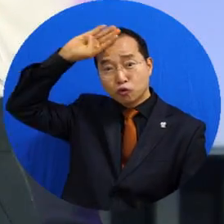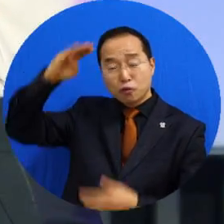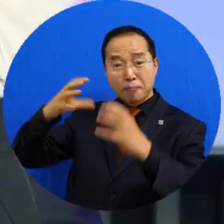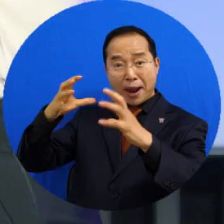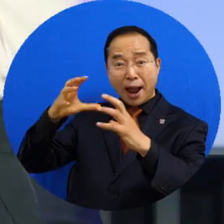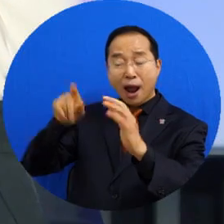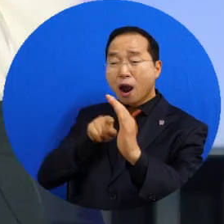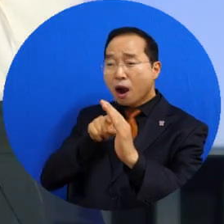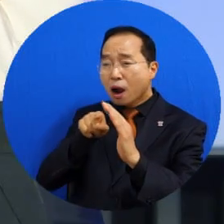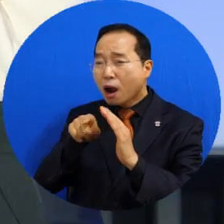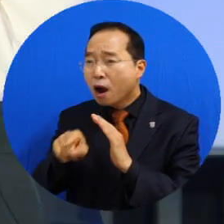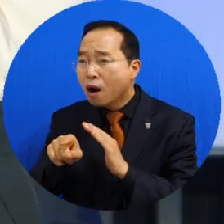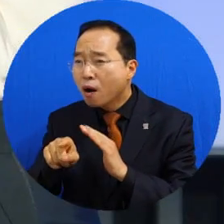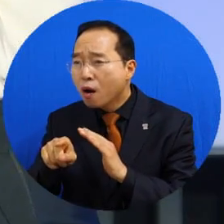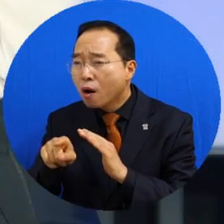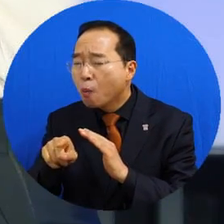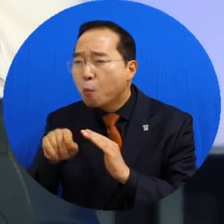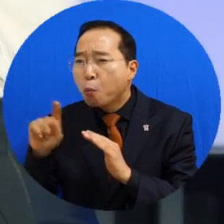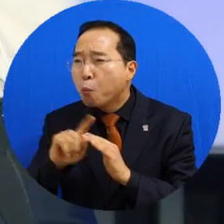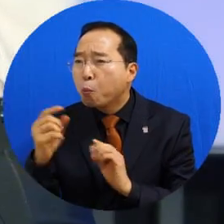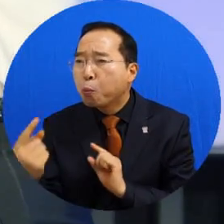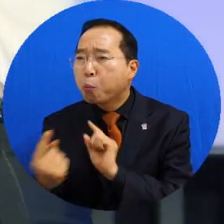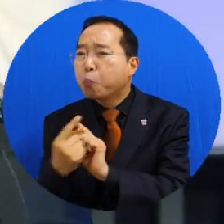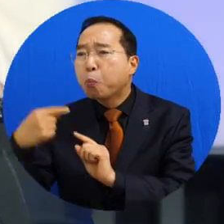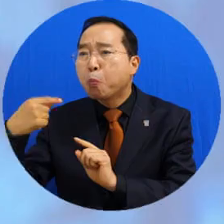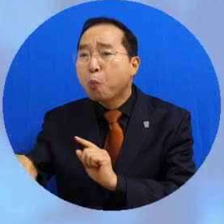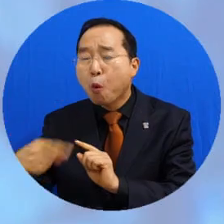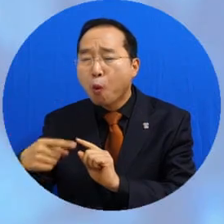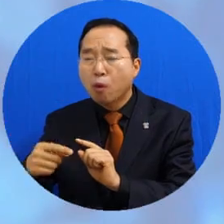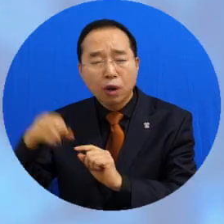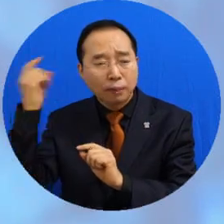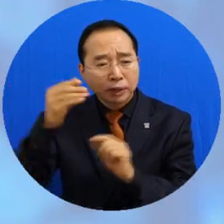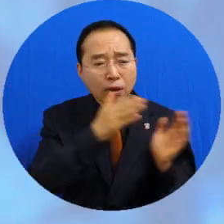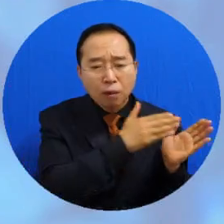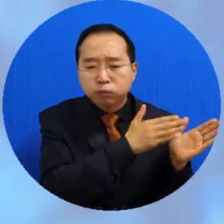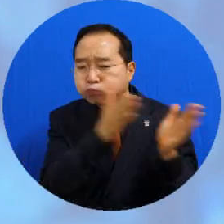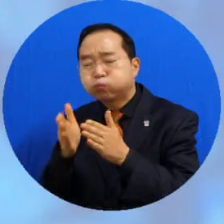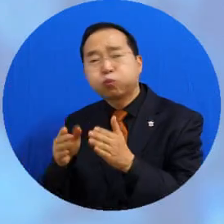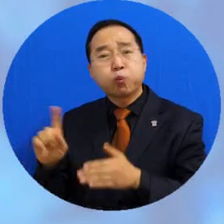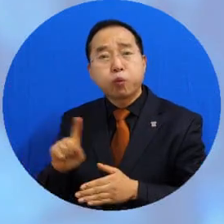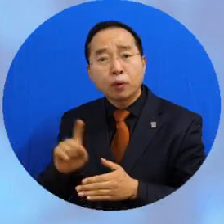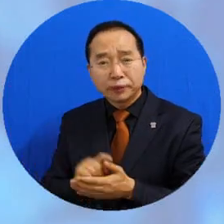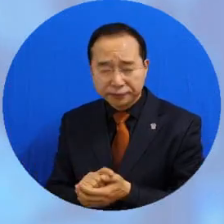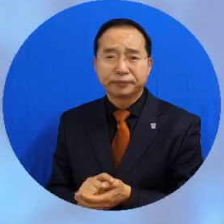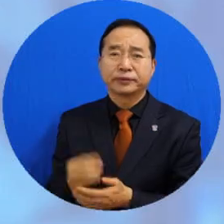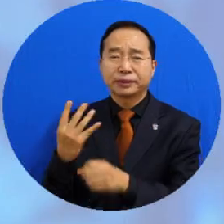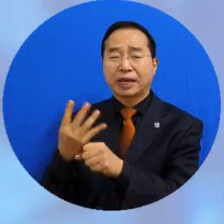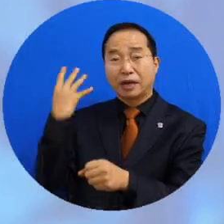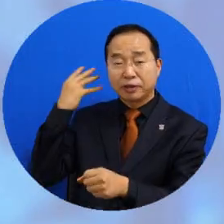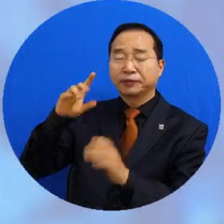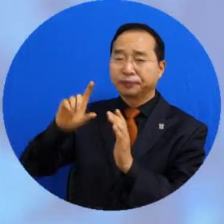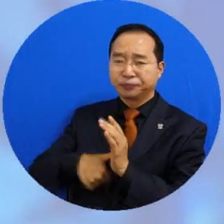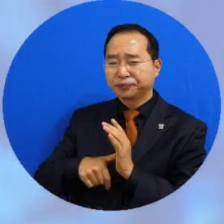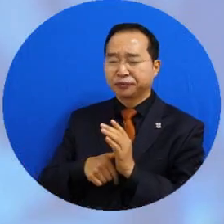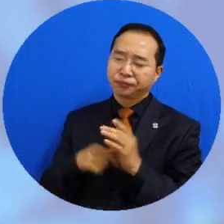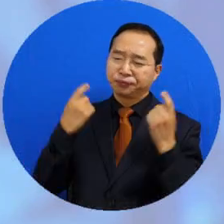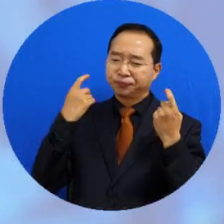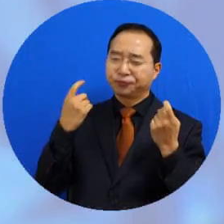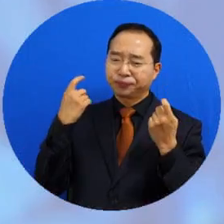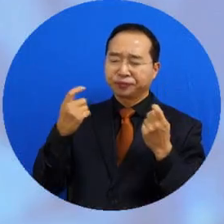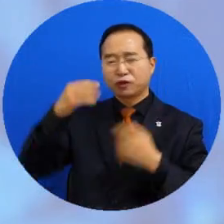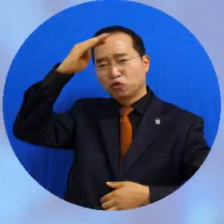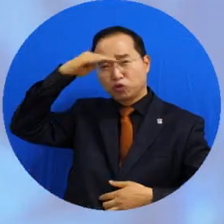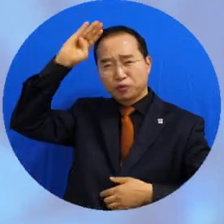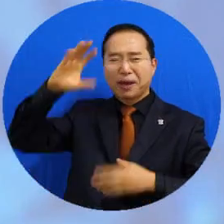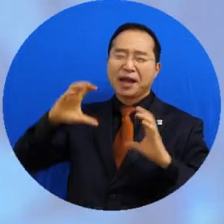있었기에 운명이 송두리째 뒤흔들어졌나요? 4년 전 연말 때 이제 휴가차 쿠바를 우연히 놀러 갔는데